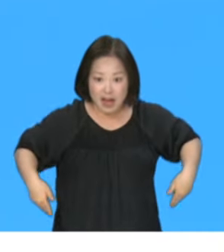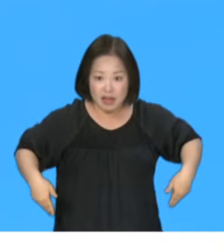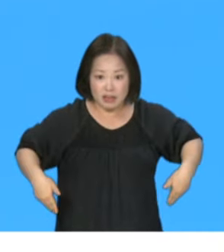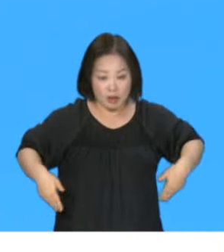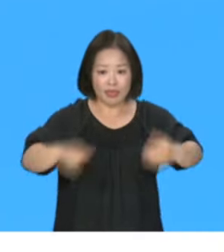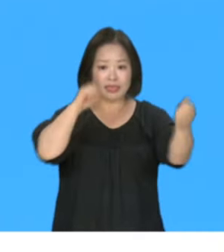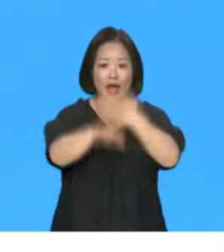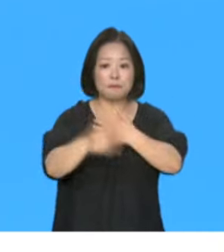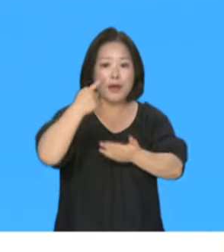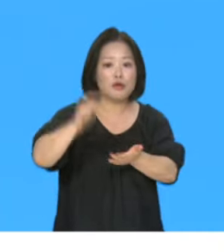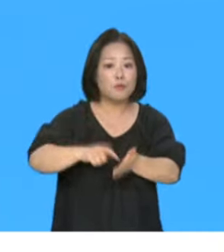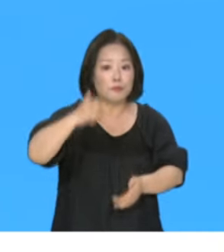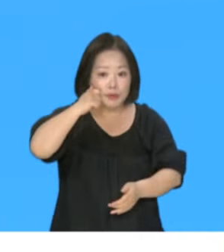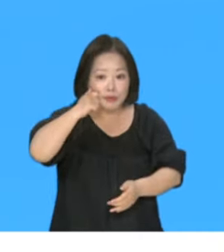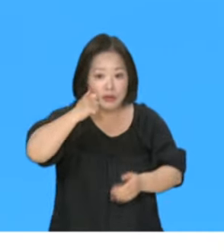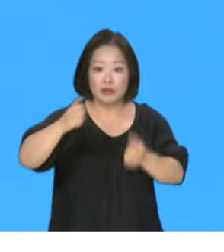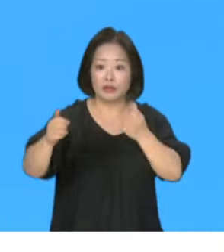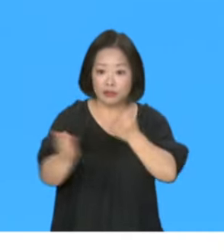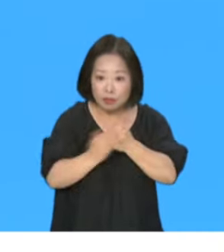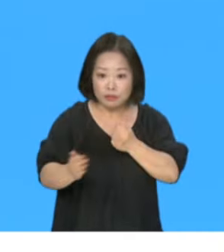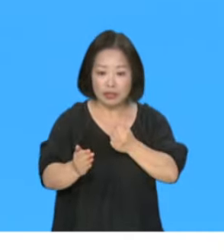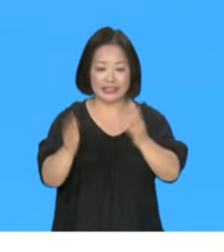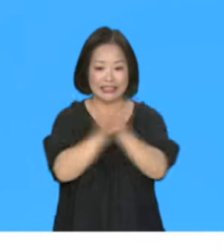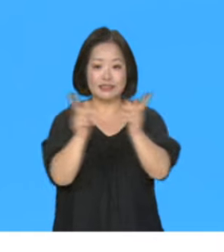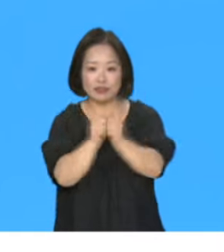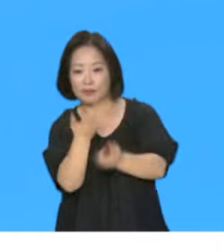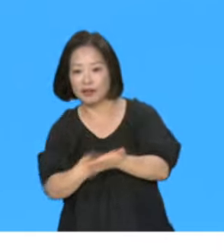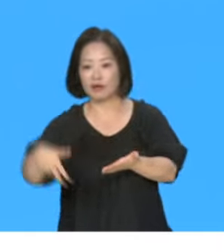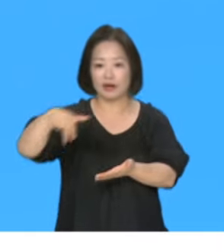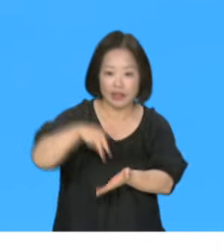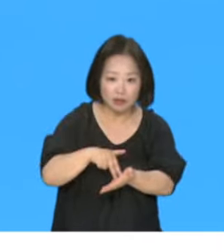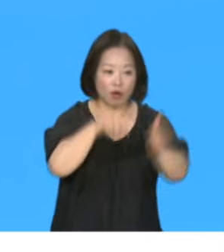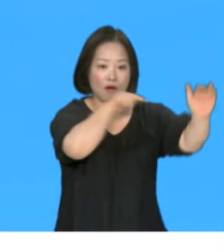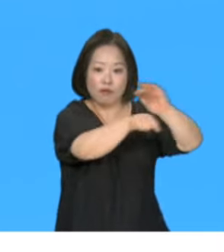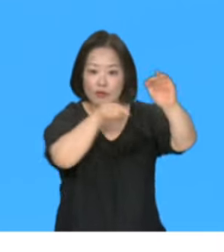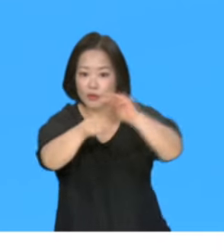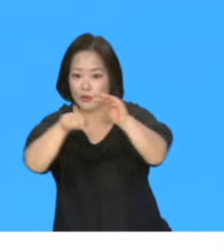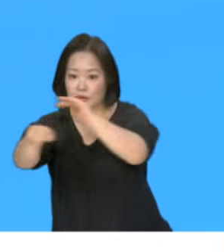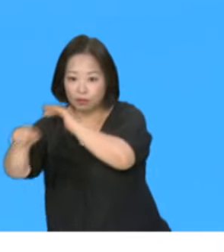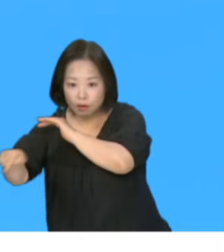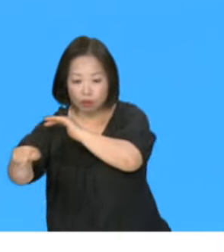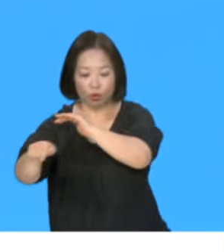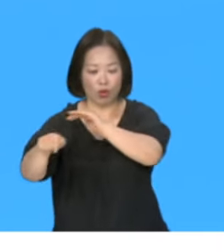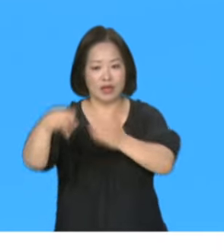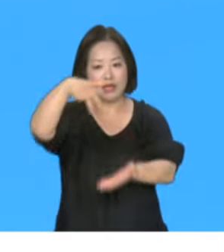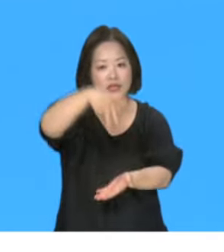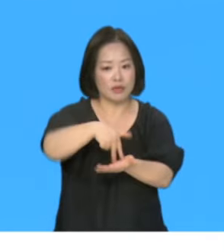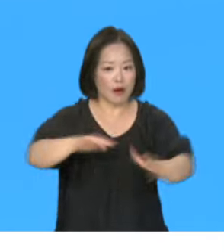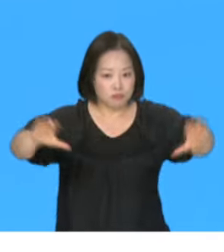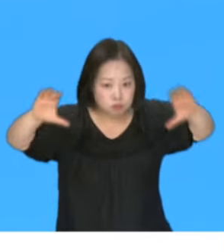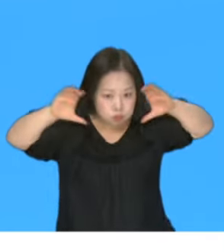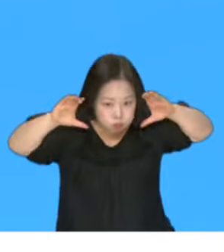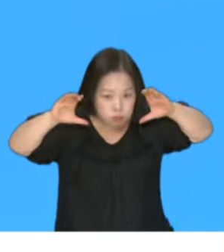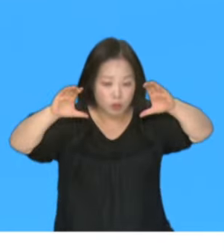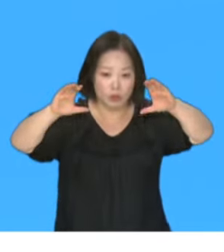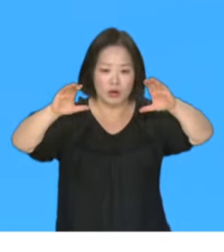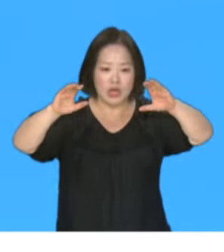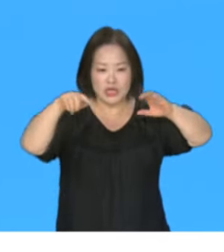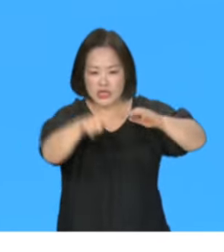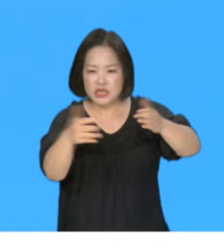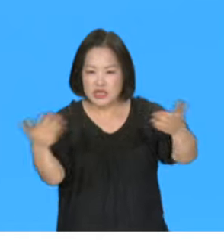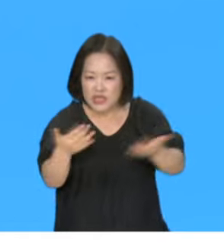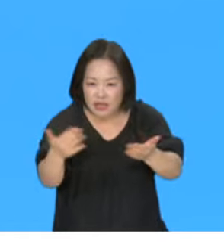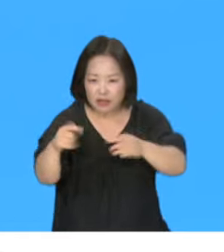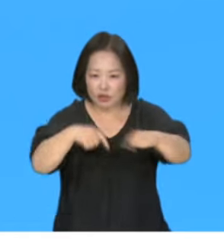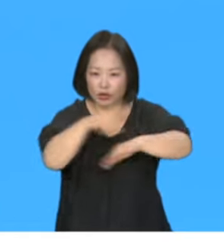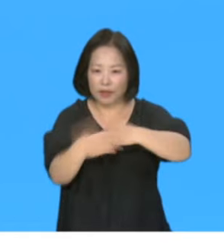않는다는 것입니다. 부지런히 현장을 보고 어려운 분들의 목소리를 직접 듣고 이를